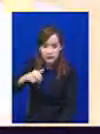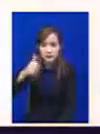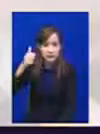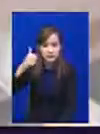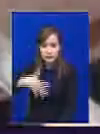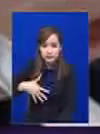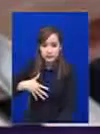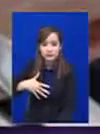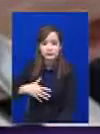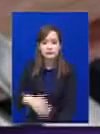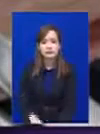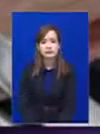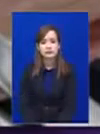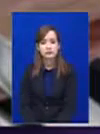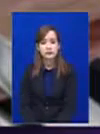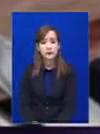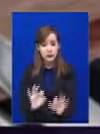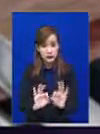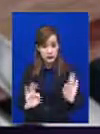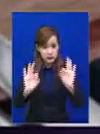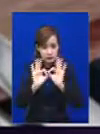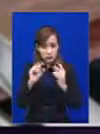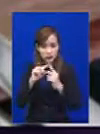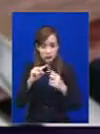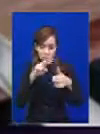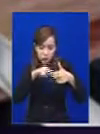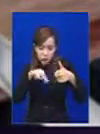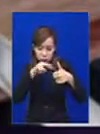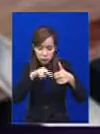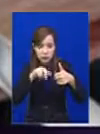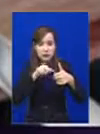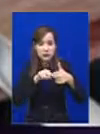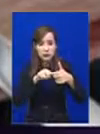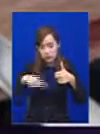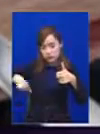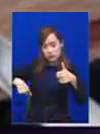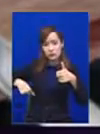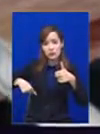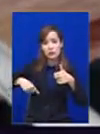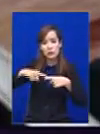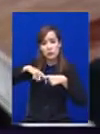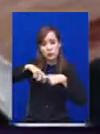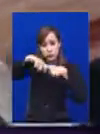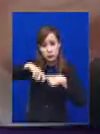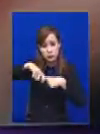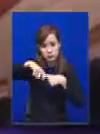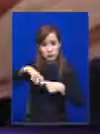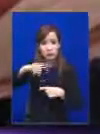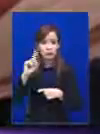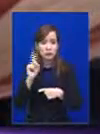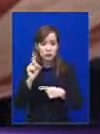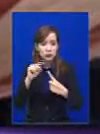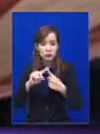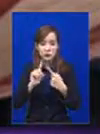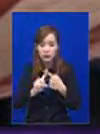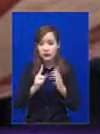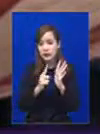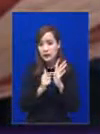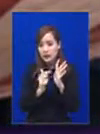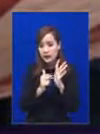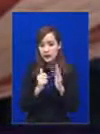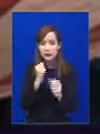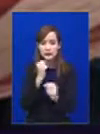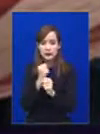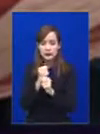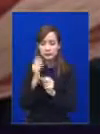ในที่สุดส่วนแนวทางในการรักษาโรคกระดูกสะโพกเสื่อมนั้นมีหลายระยะของอาการเริ่มตั้งแต่การให้ยาการทำกาย